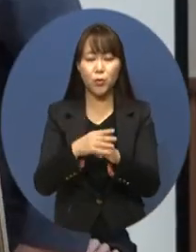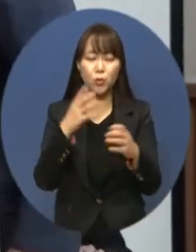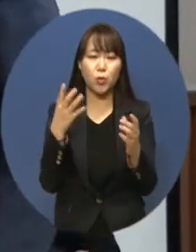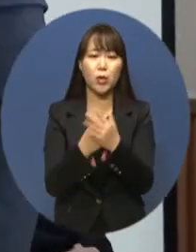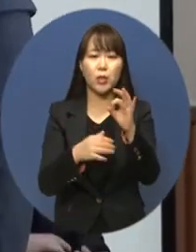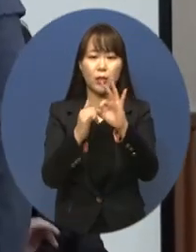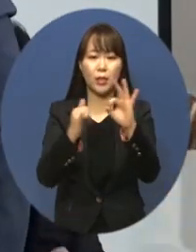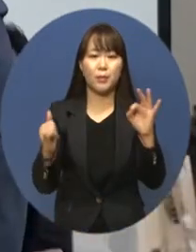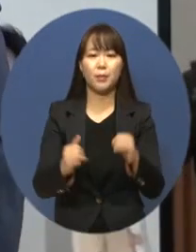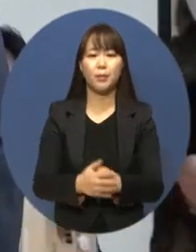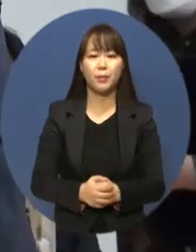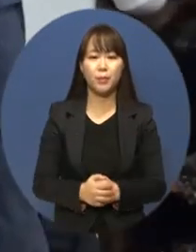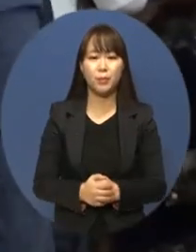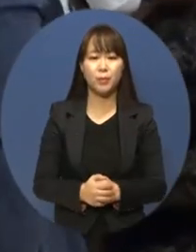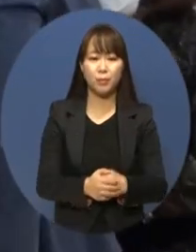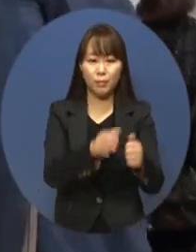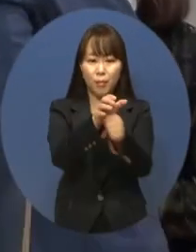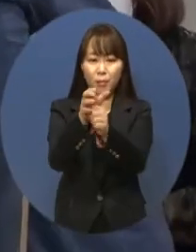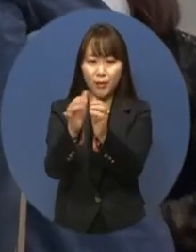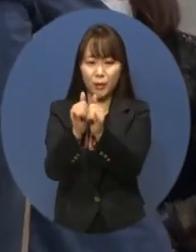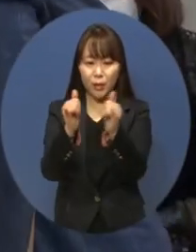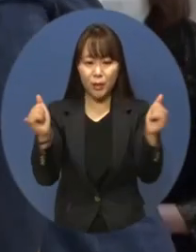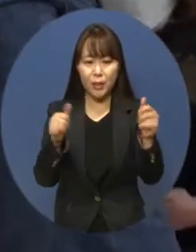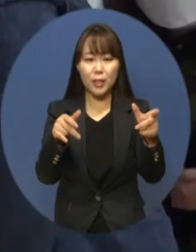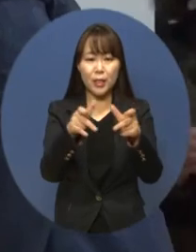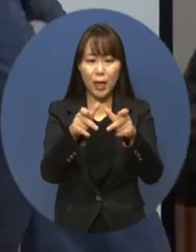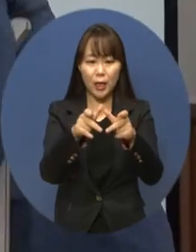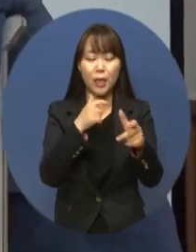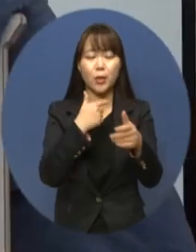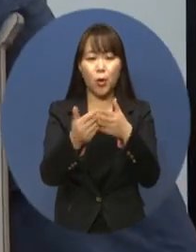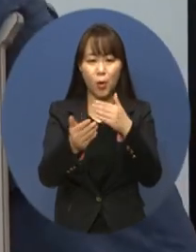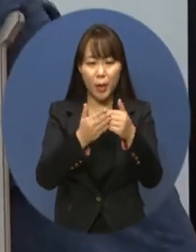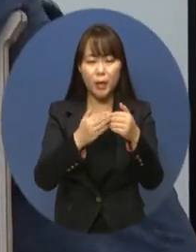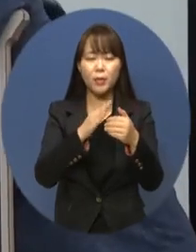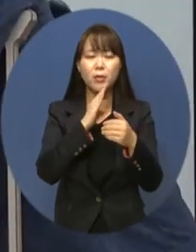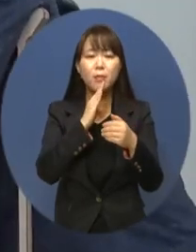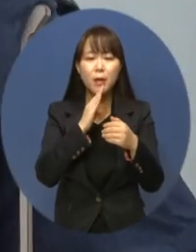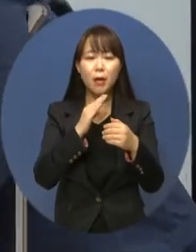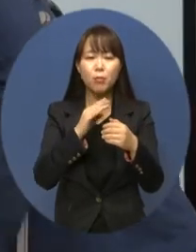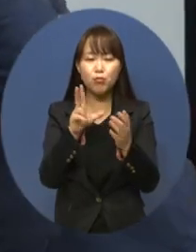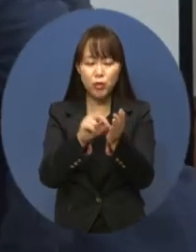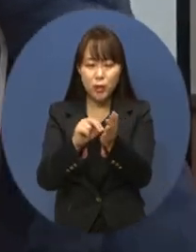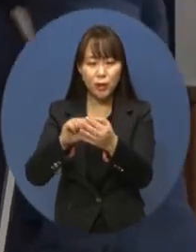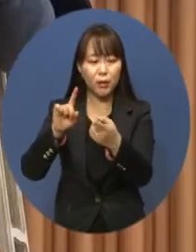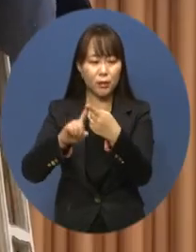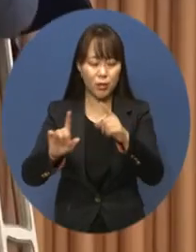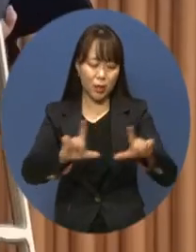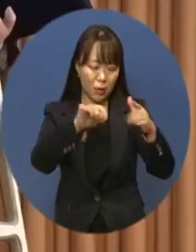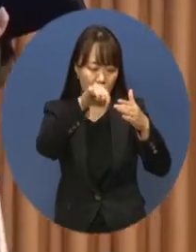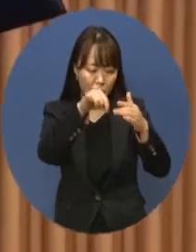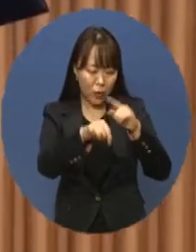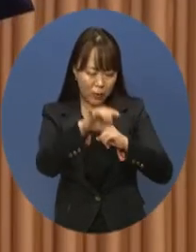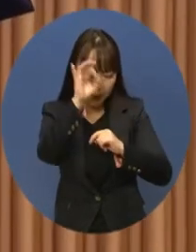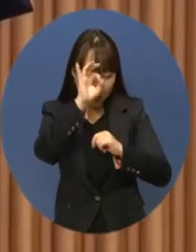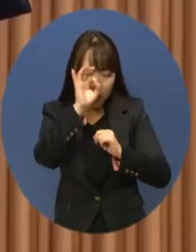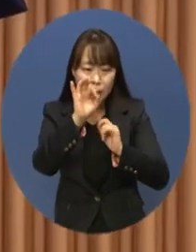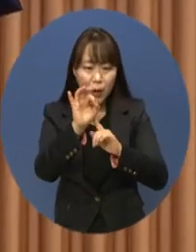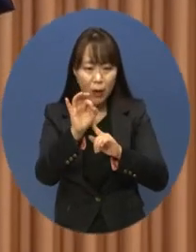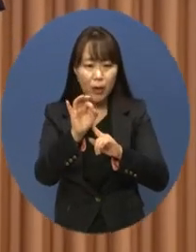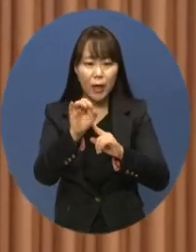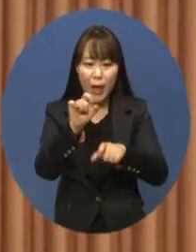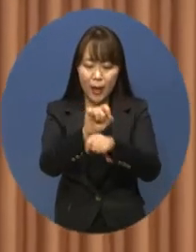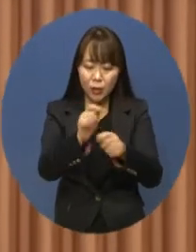10명 입니다 위쪽 된 위원들은 장애인들이 겪는 생생한 애로사항을 생활 속에서 자자 내